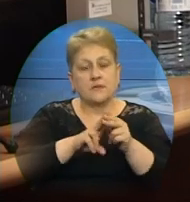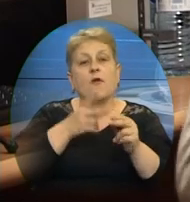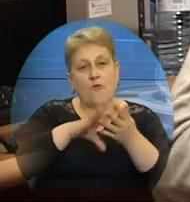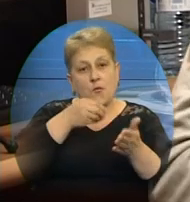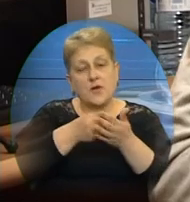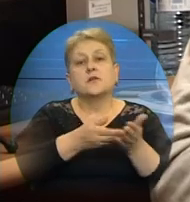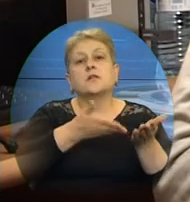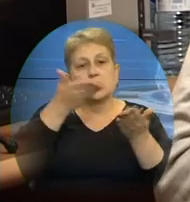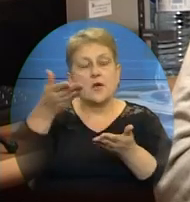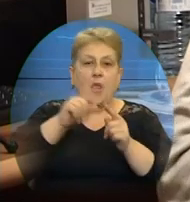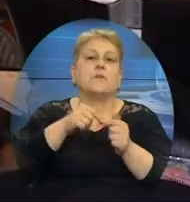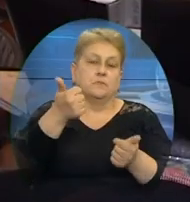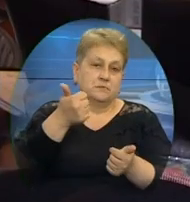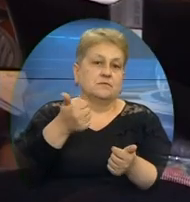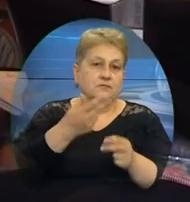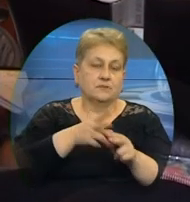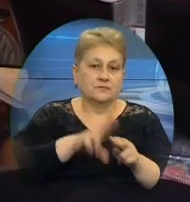այդպես ռեաբիլիտացիայի լավ միջոց լինի։